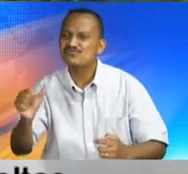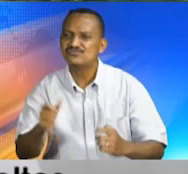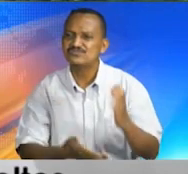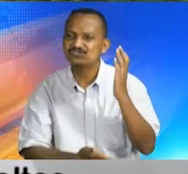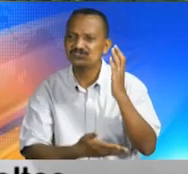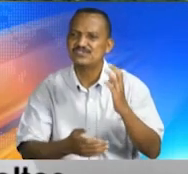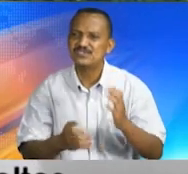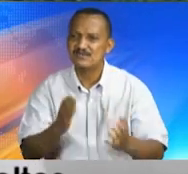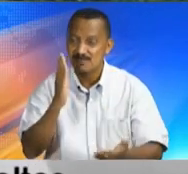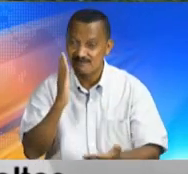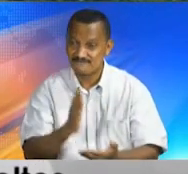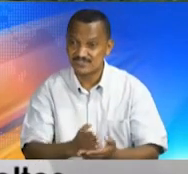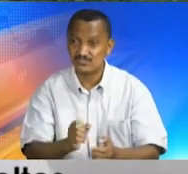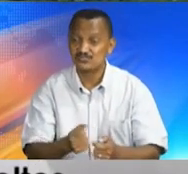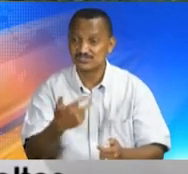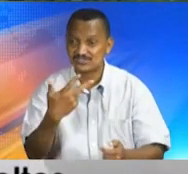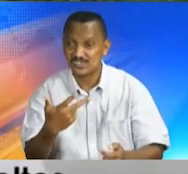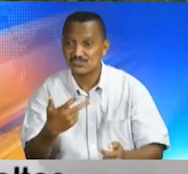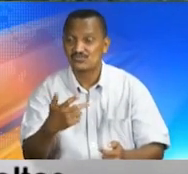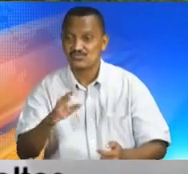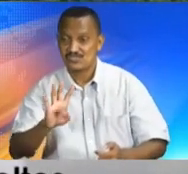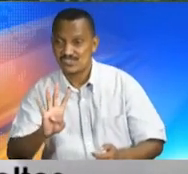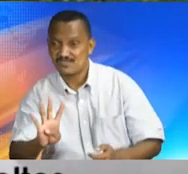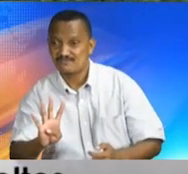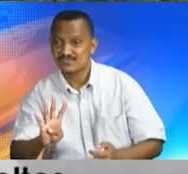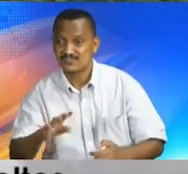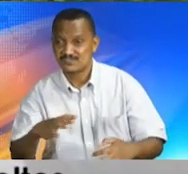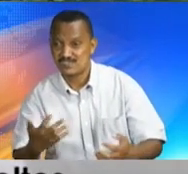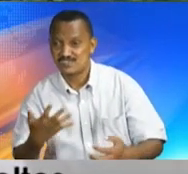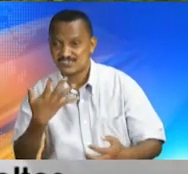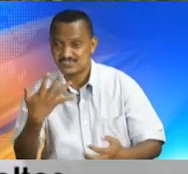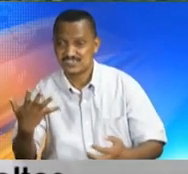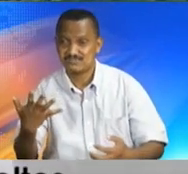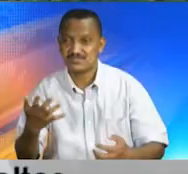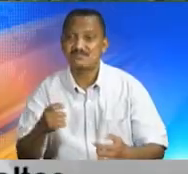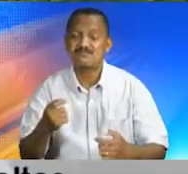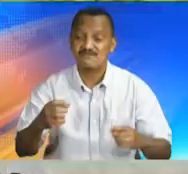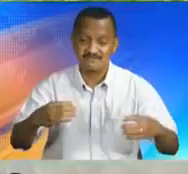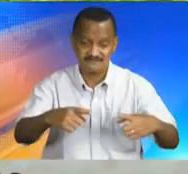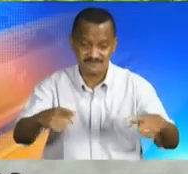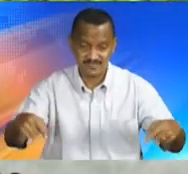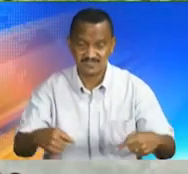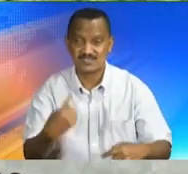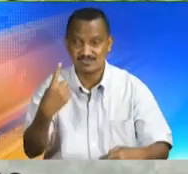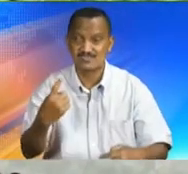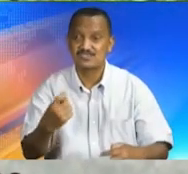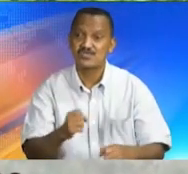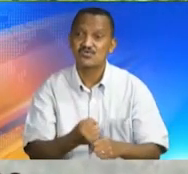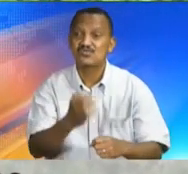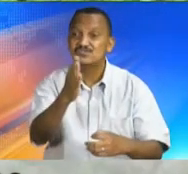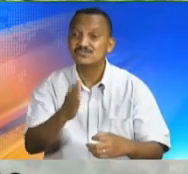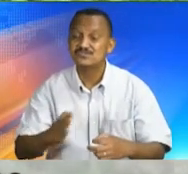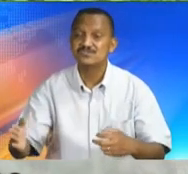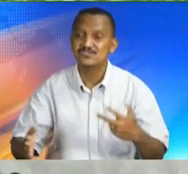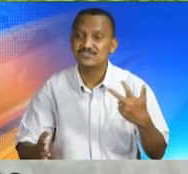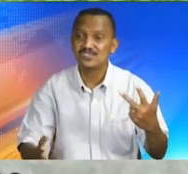mavita récolte eo amin'ny 3, 4, 5 récolte rehefa tena betsaka ny vony amin'ny vataray isan-taona. Misy atelo ireo sokajina biby